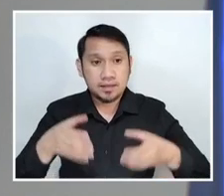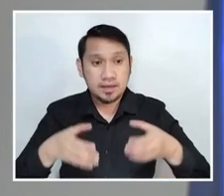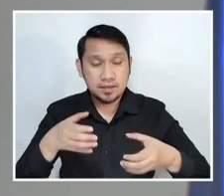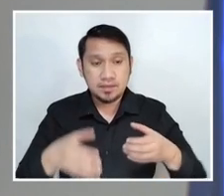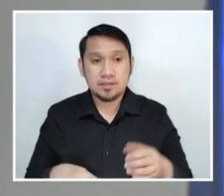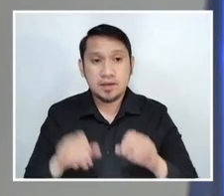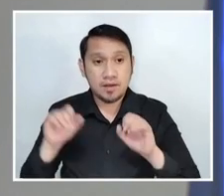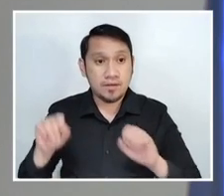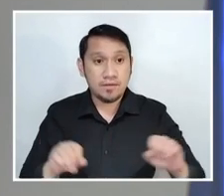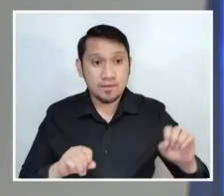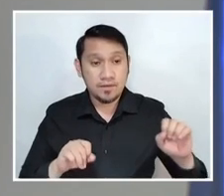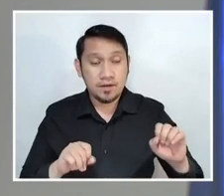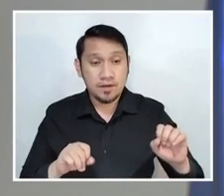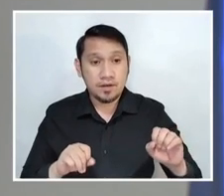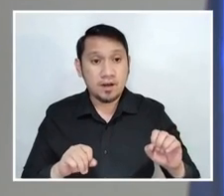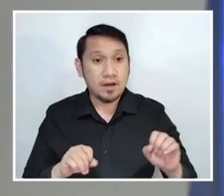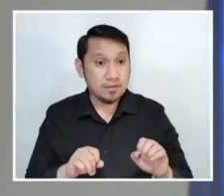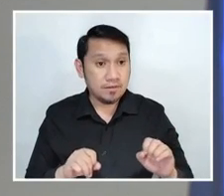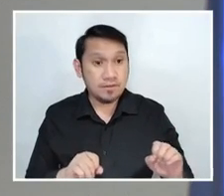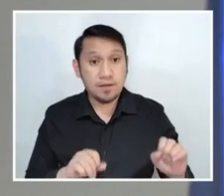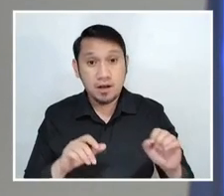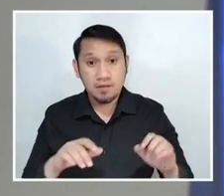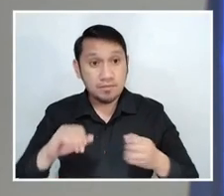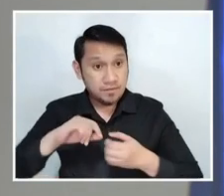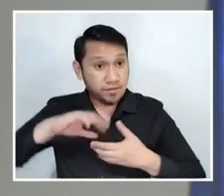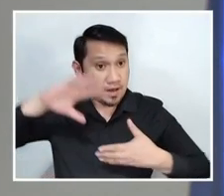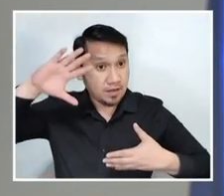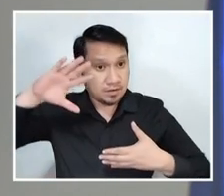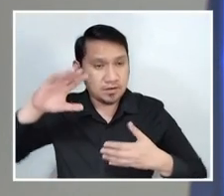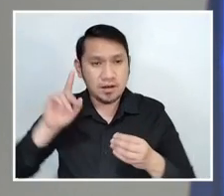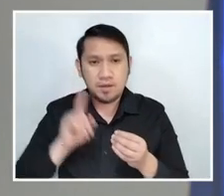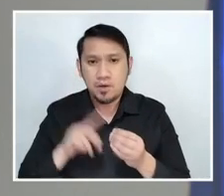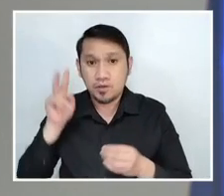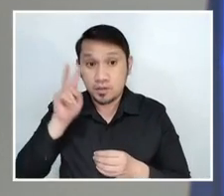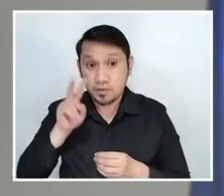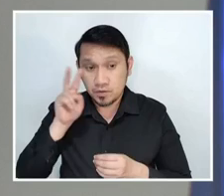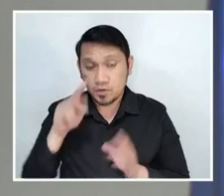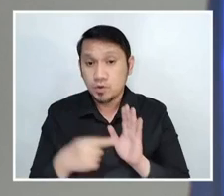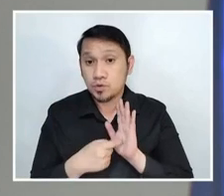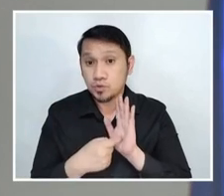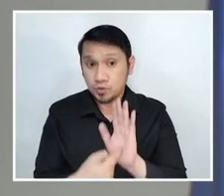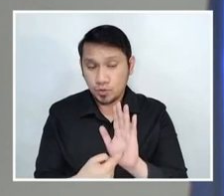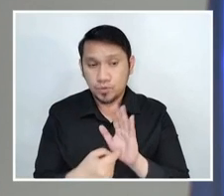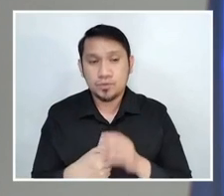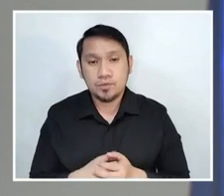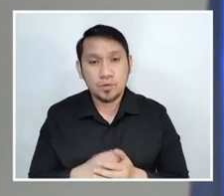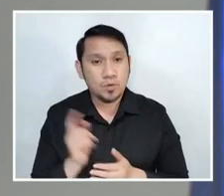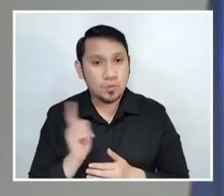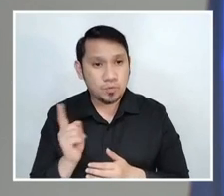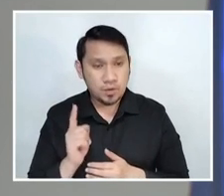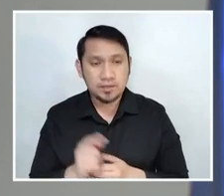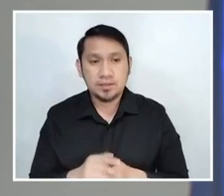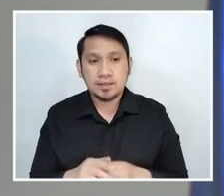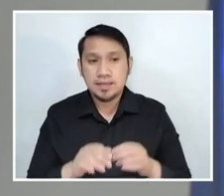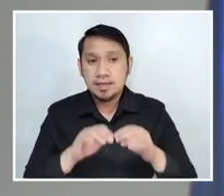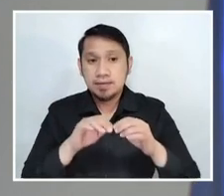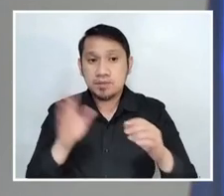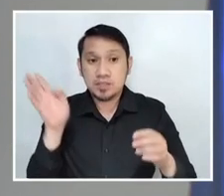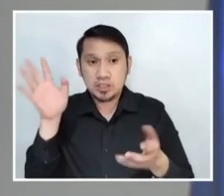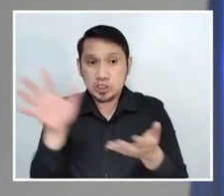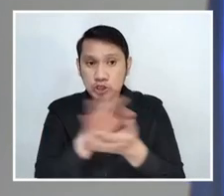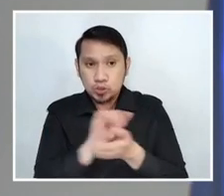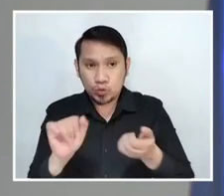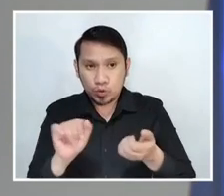at social media influencers kaugnay sa kanilang video na nagpapakita ng sadyang pagsira sa pera ng Pilipinas